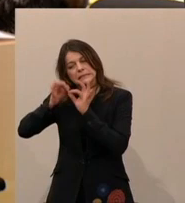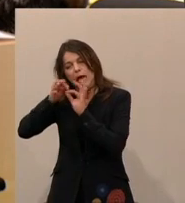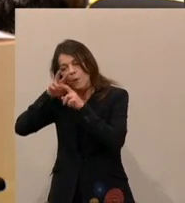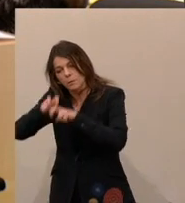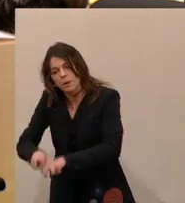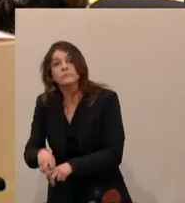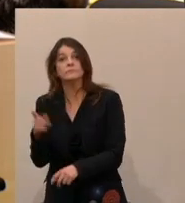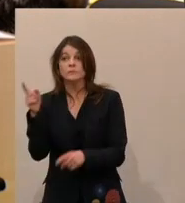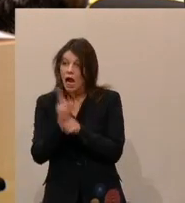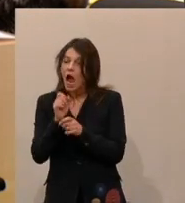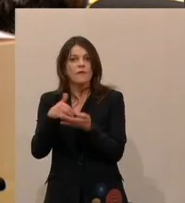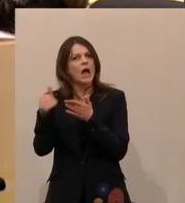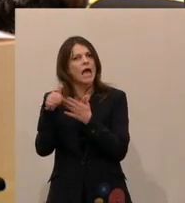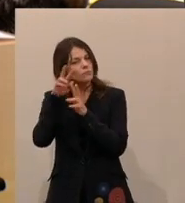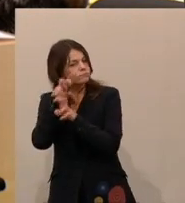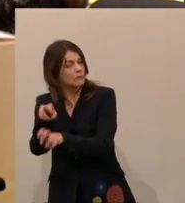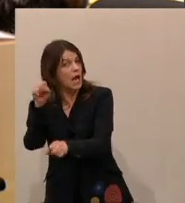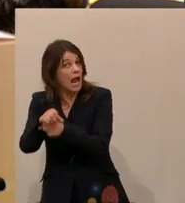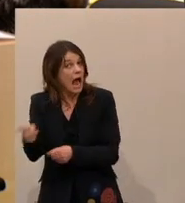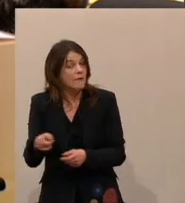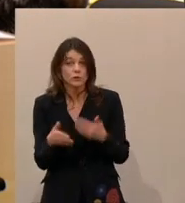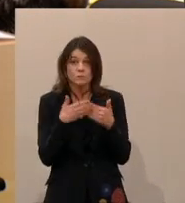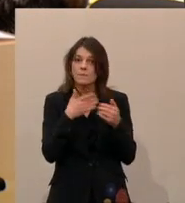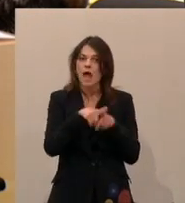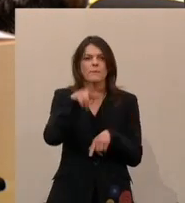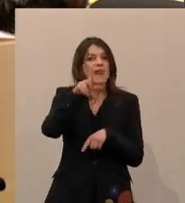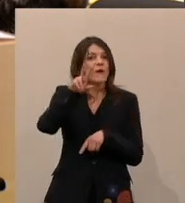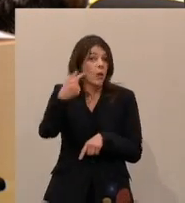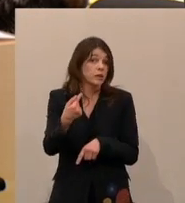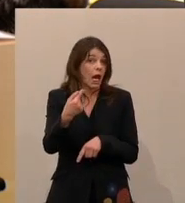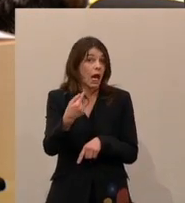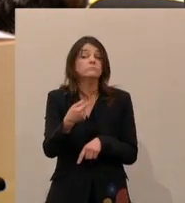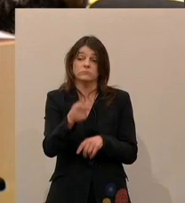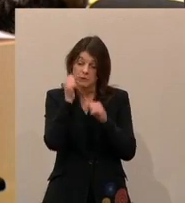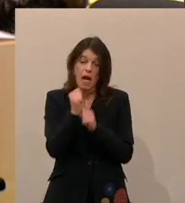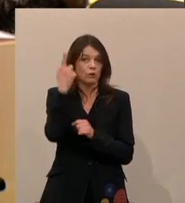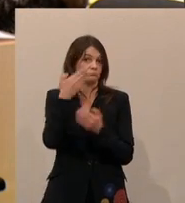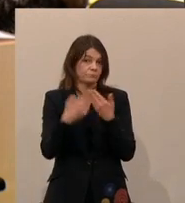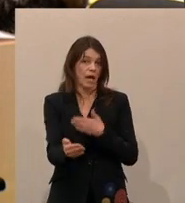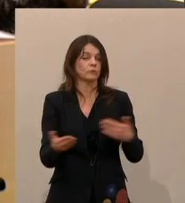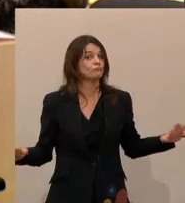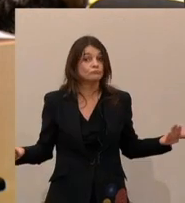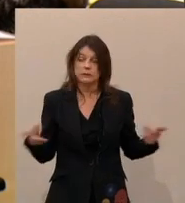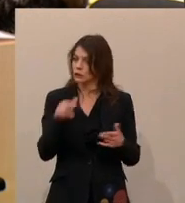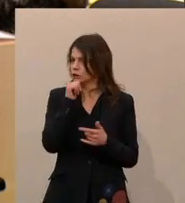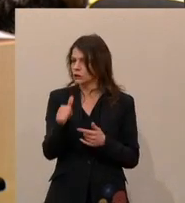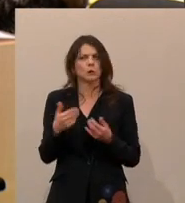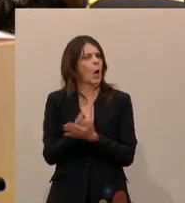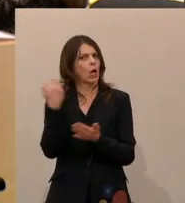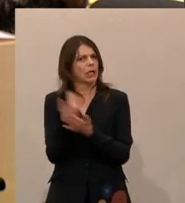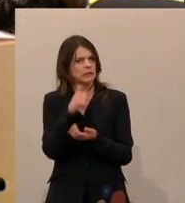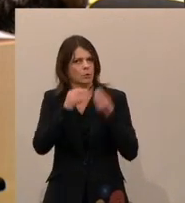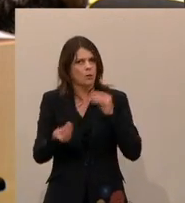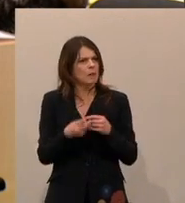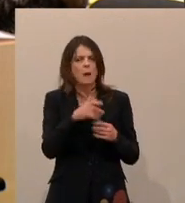dass sie dann natürlich weitere Erhebungen, zum Beispiel auch beim LVT, einleiten können. Das ist überhaupt nichts Neues, das